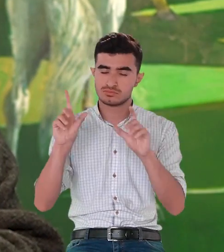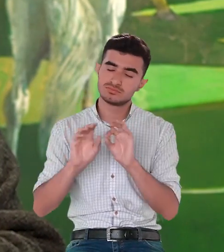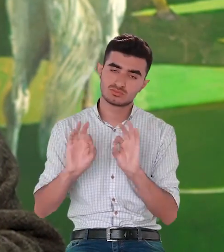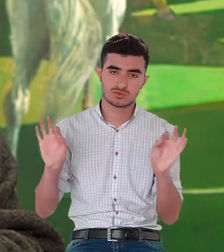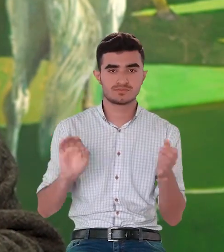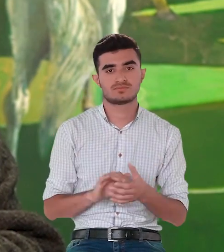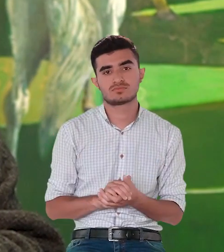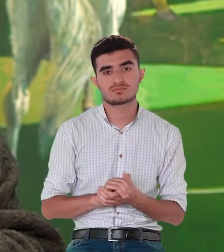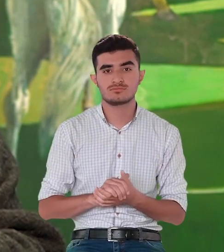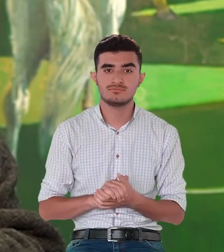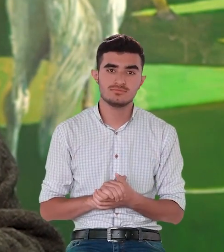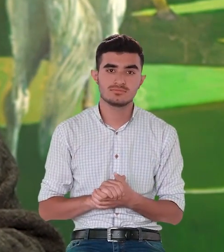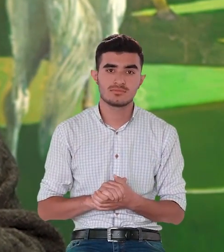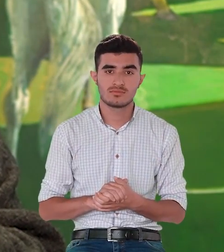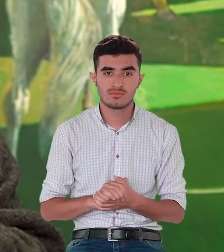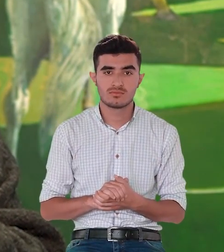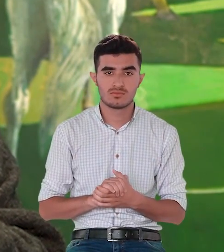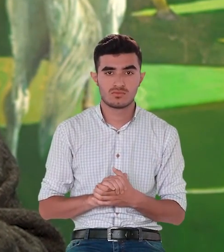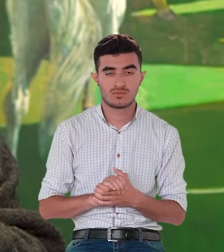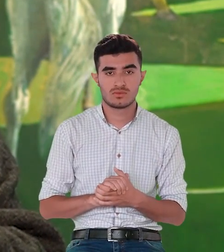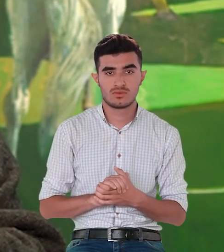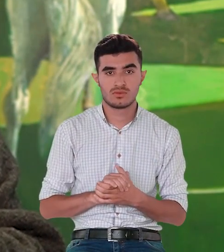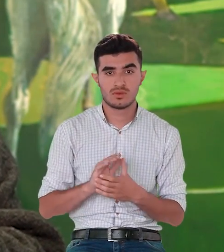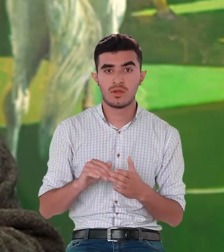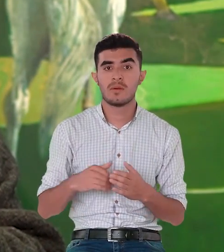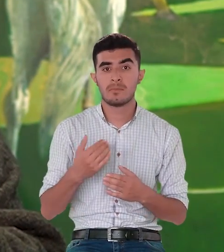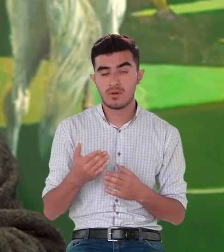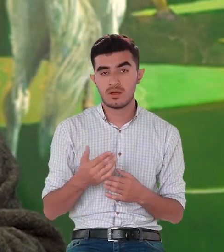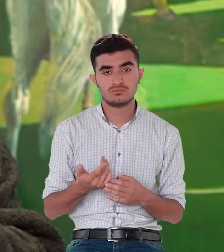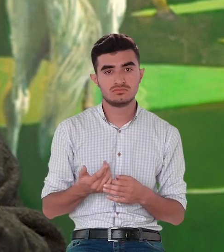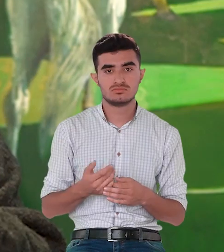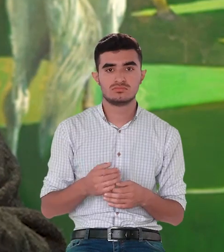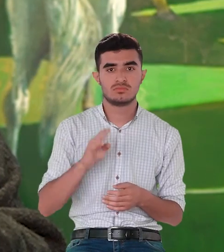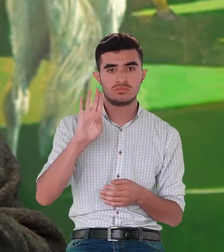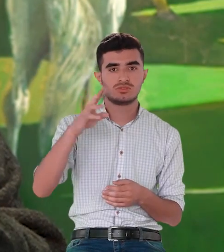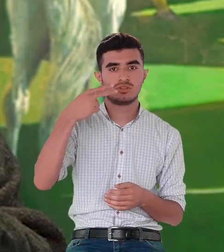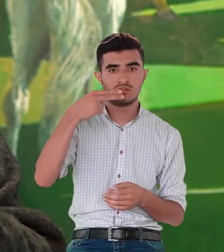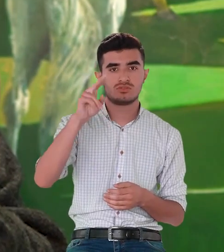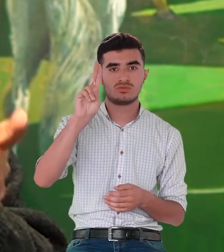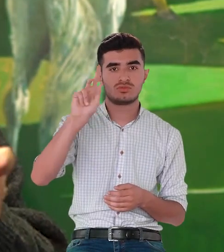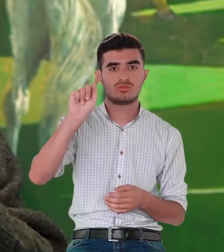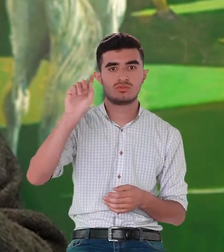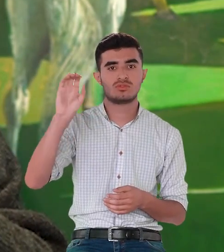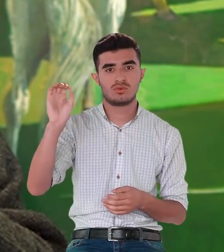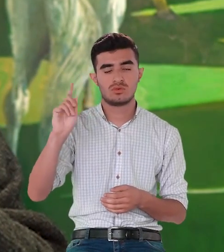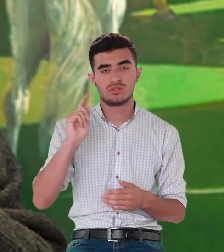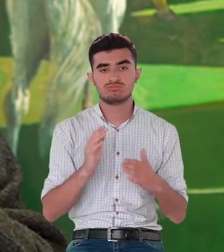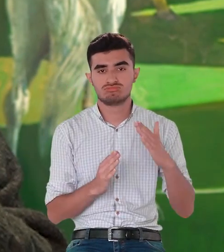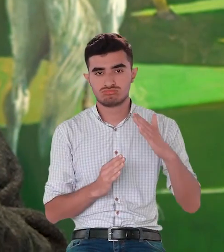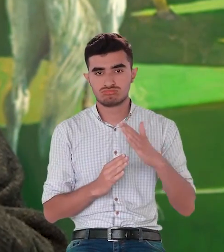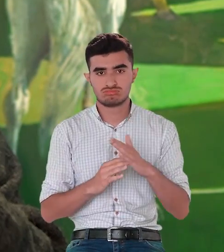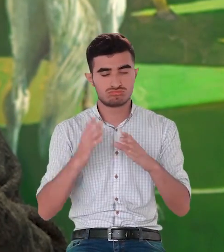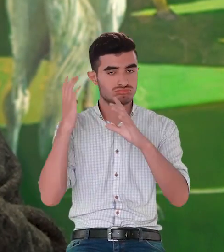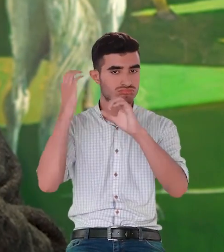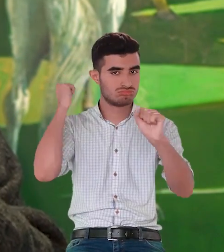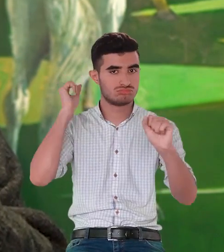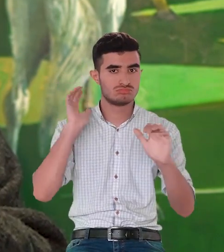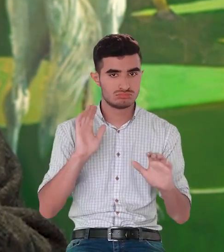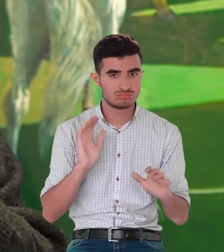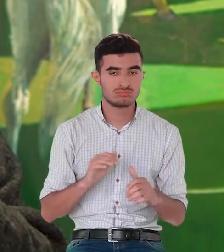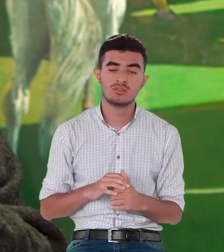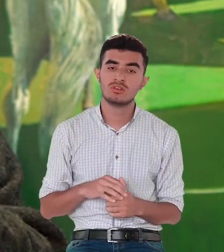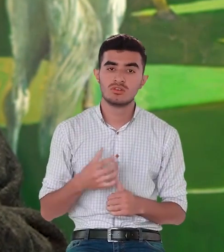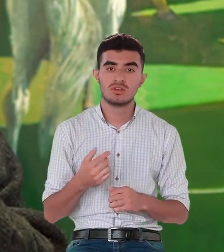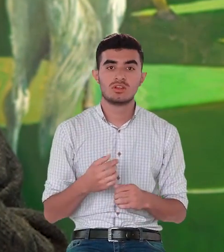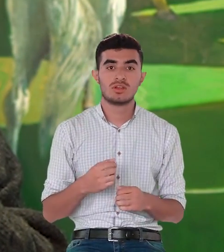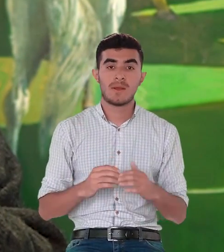اچھا اس کے تو جب بھٹو صاحب جب وہ پرائم منسٹر بلکہ پہلے پریزیڈنٹ بنے تھے،